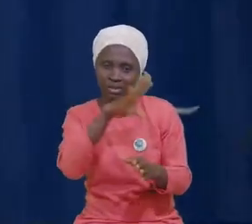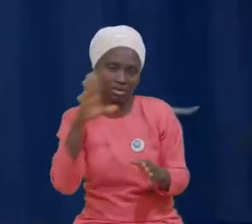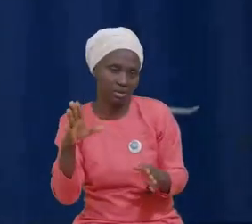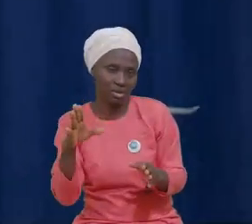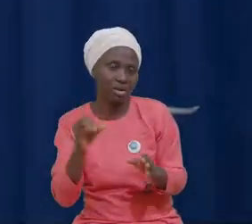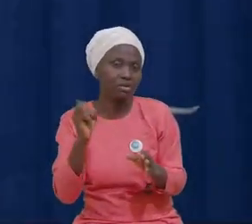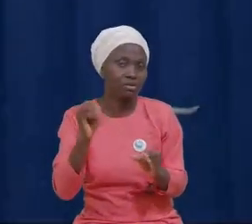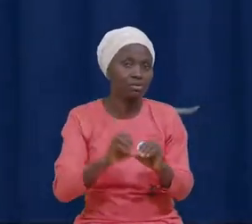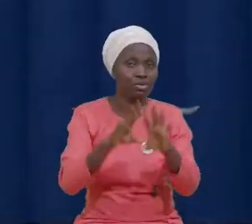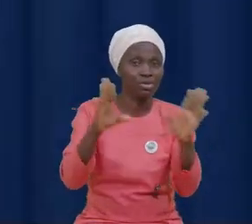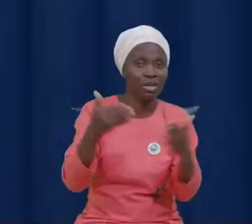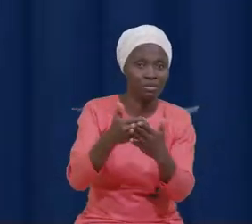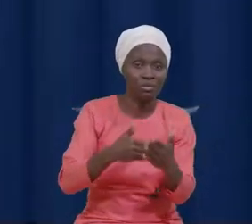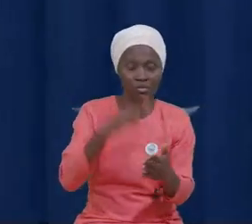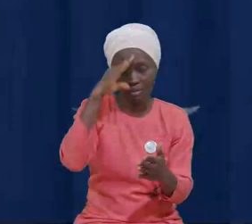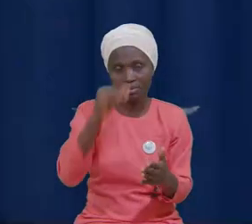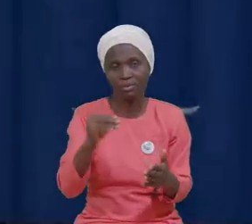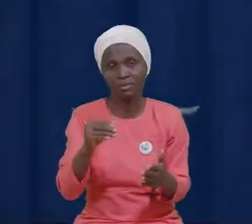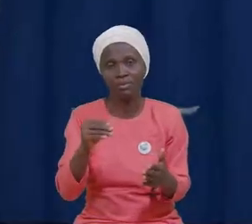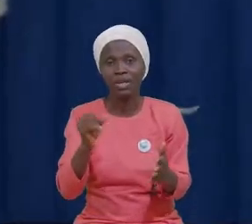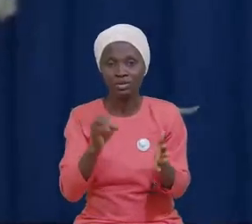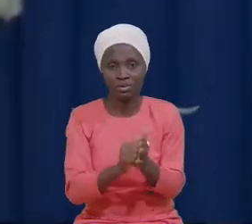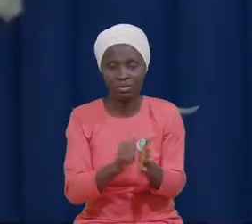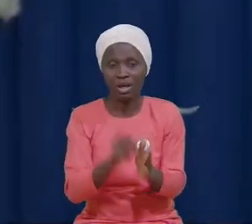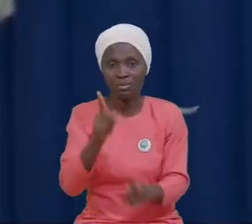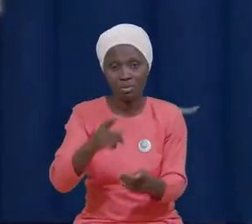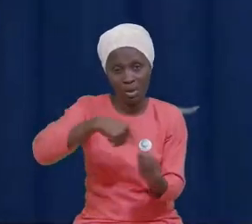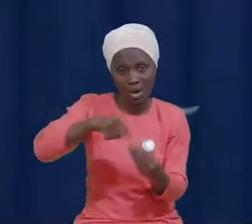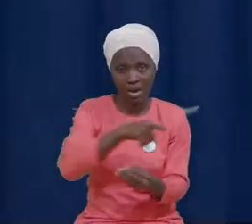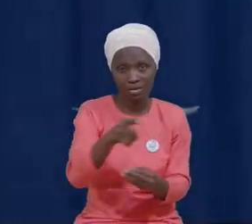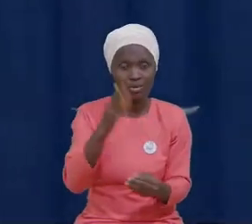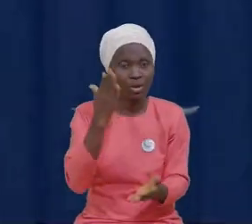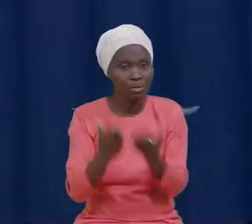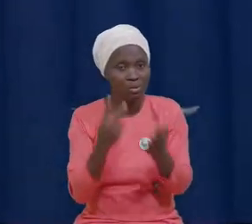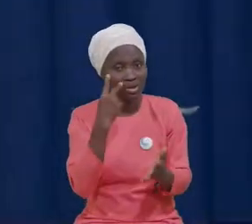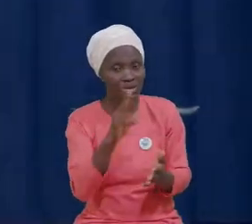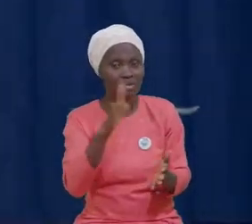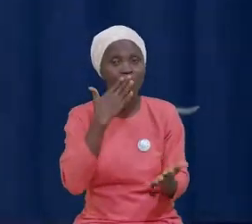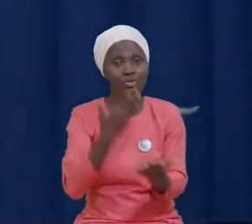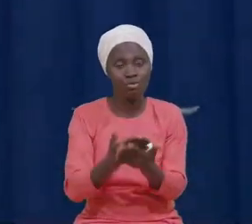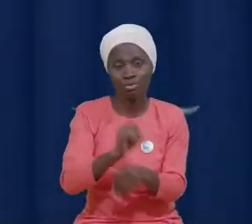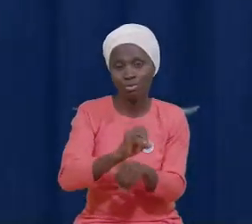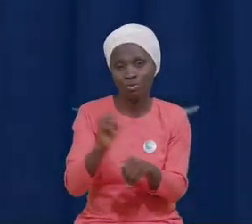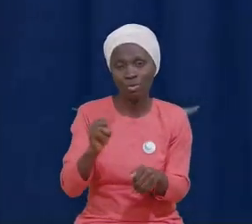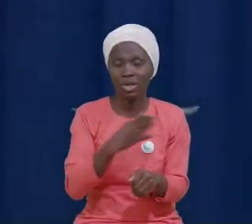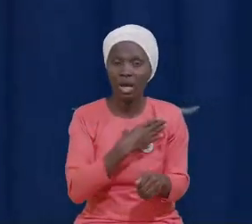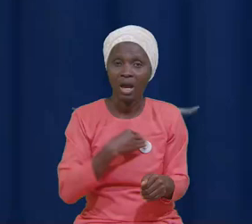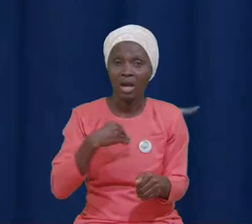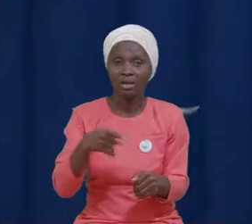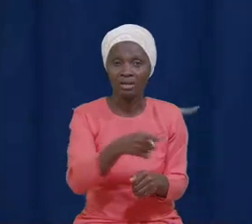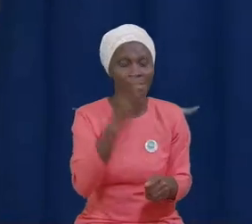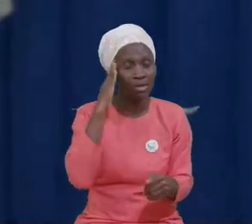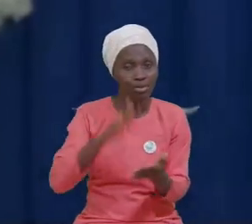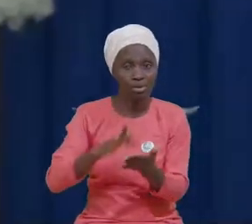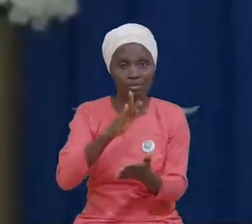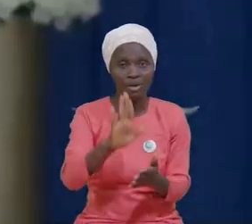luise ainsi devant les hommes, et qu'ils voient que les gens autour de toi, qu'ils voient tes bonnes œuvres, et qu'ils